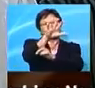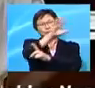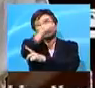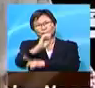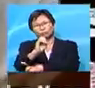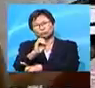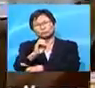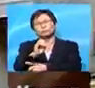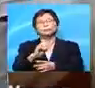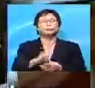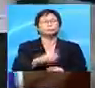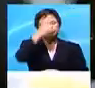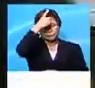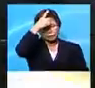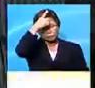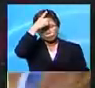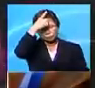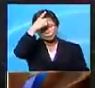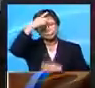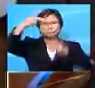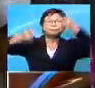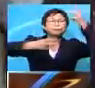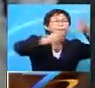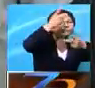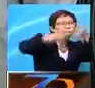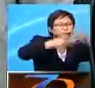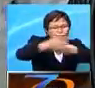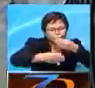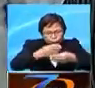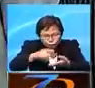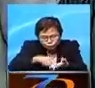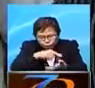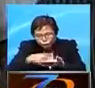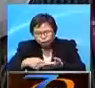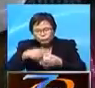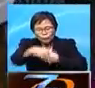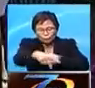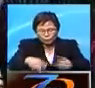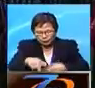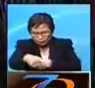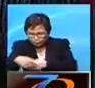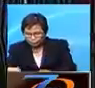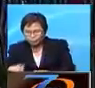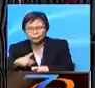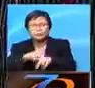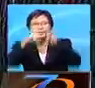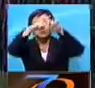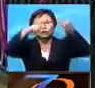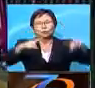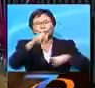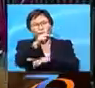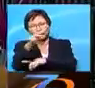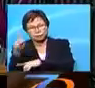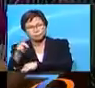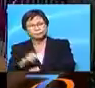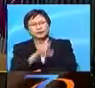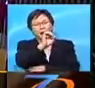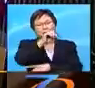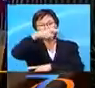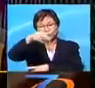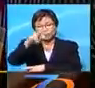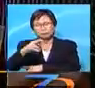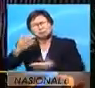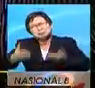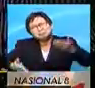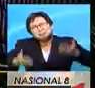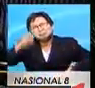75% Datuk Seri Hasim membuat tinjauan proses semakan isi peti undi di dewan jubli perak Kuala kangsar SPR turut